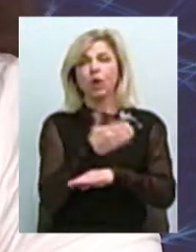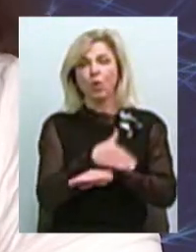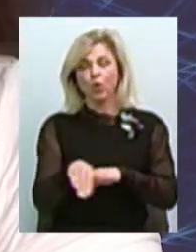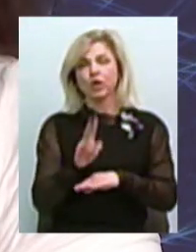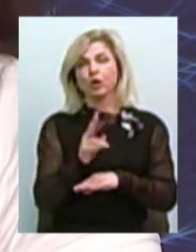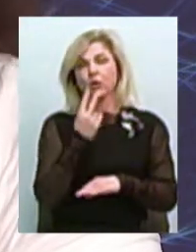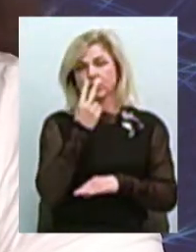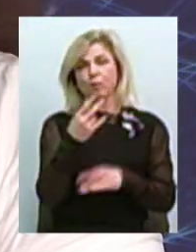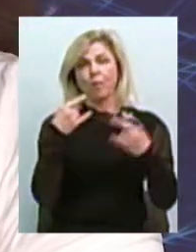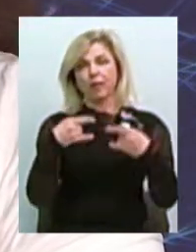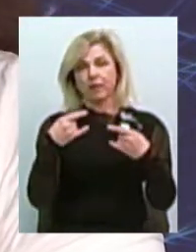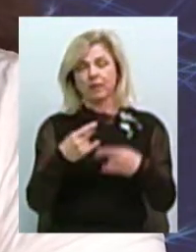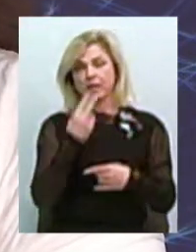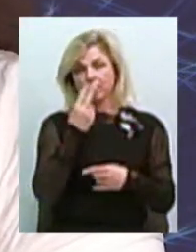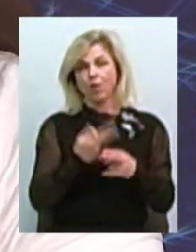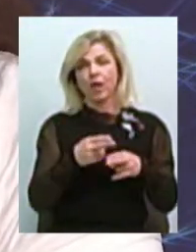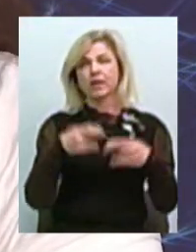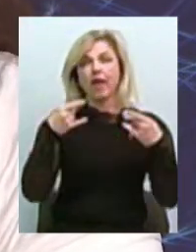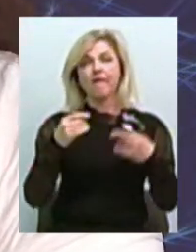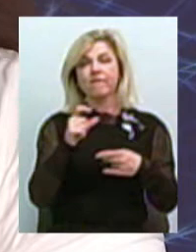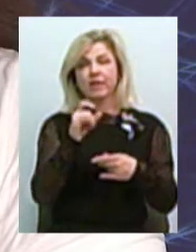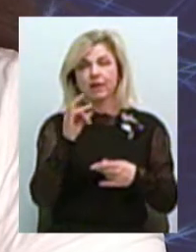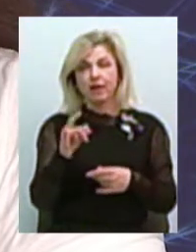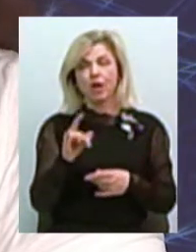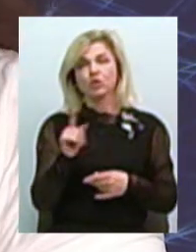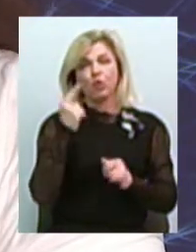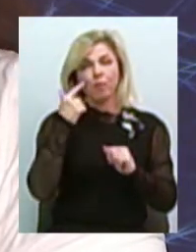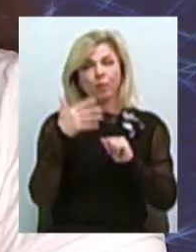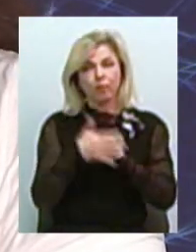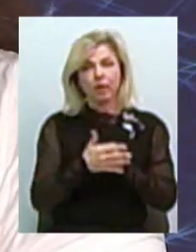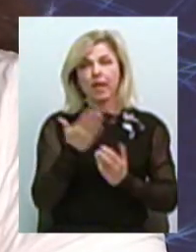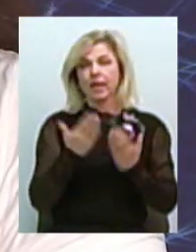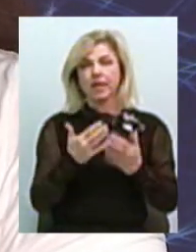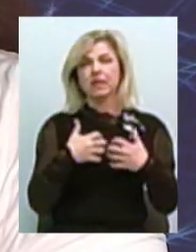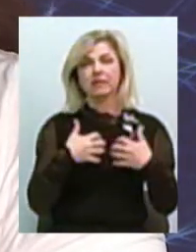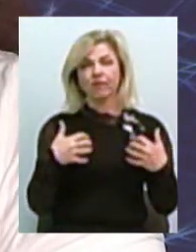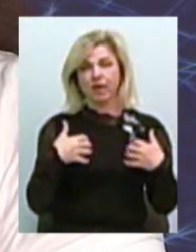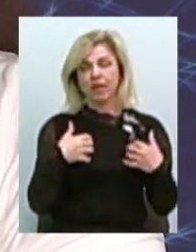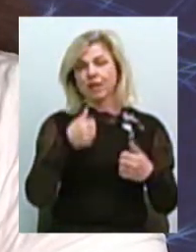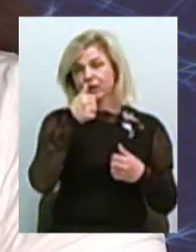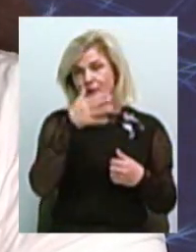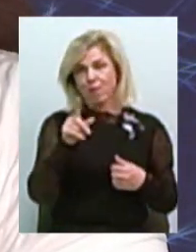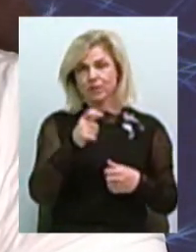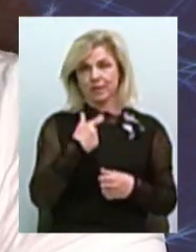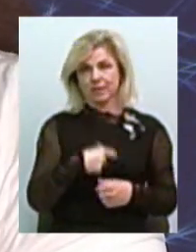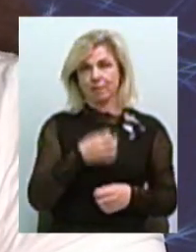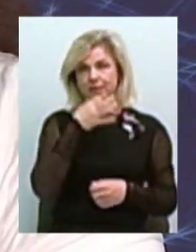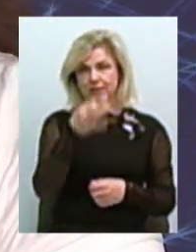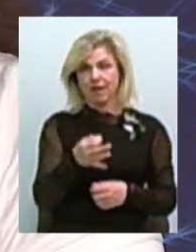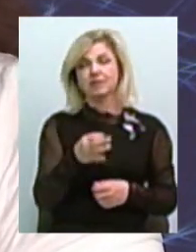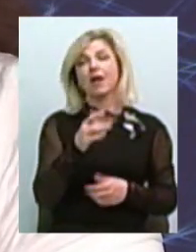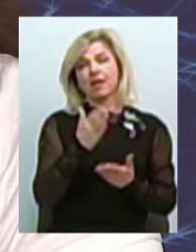які дивляться зараз цей ефір, щоб вони розуміли, що якщо тварини не можуть за себе сказати, то є ті люди, які сильні і які скажуть за